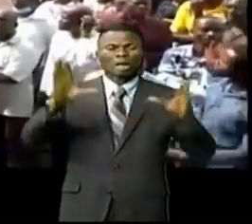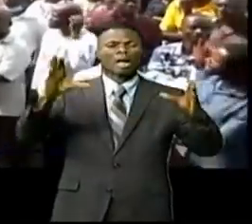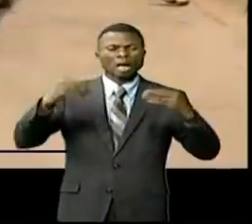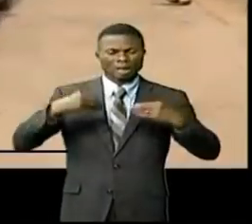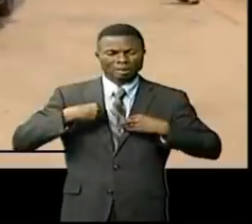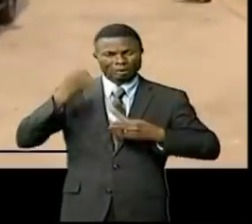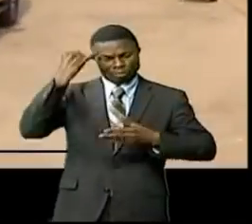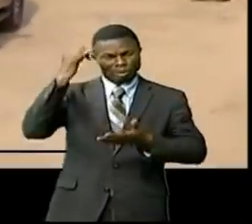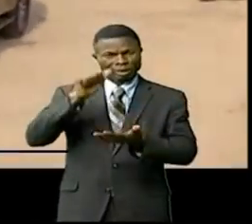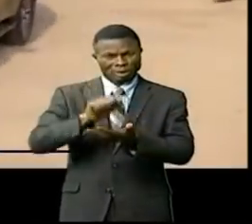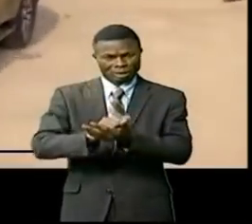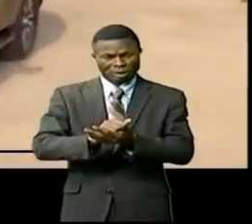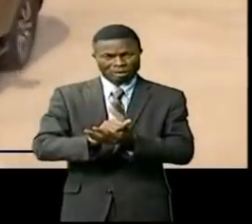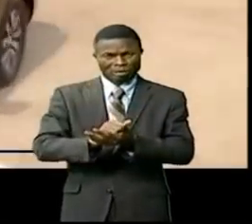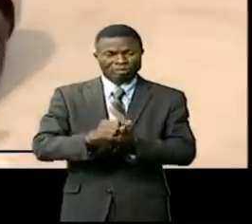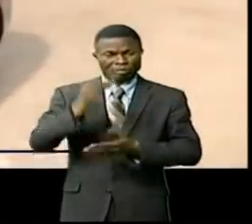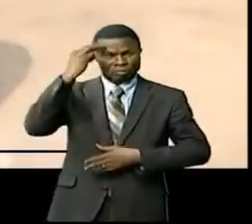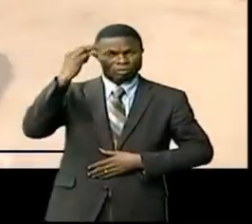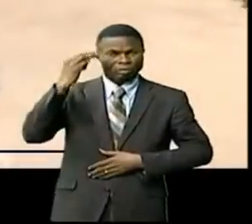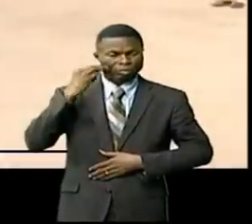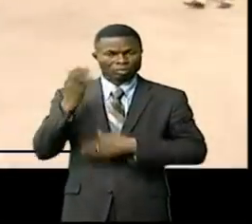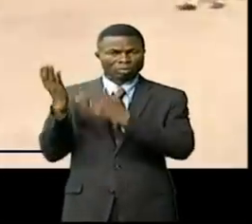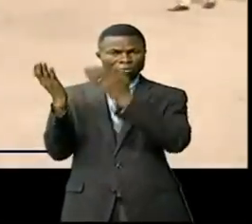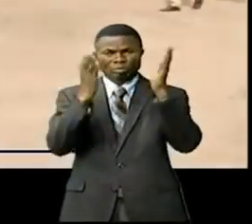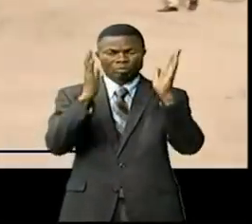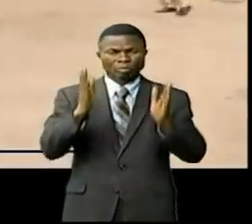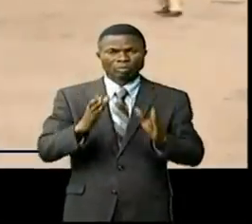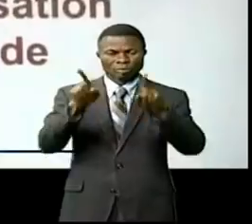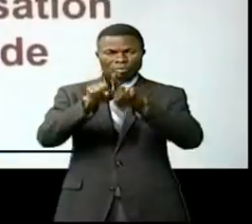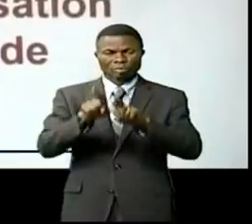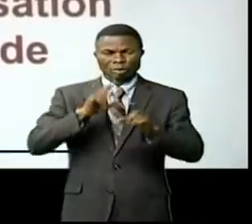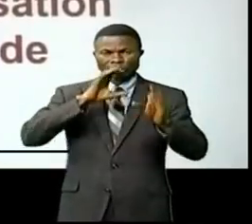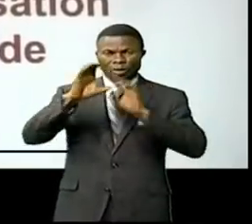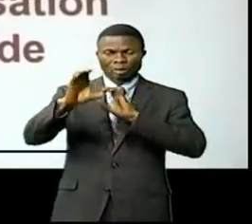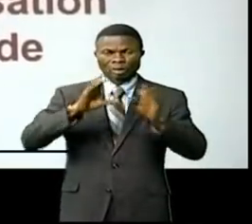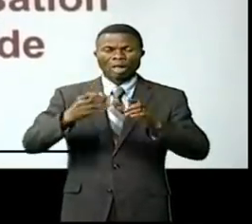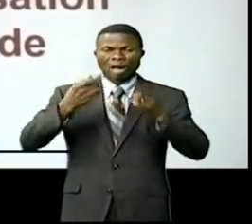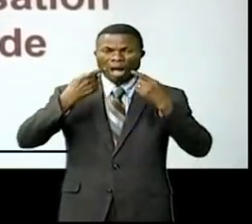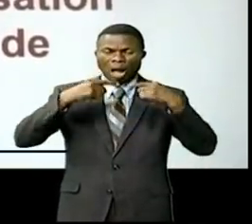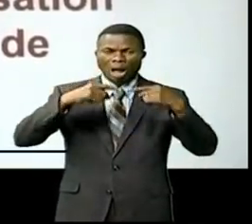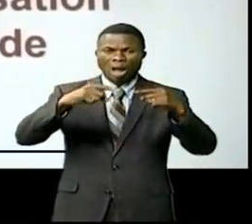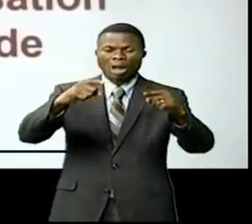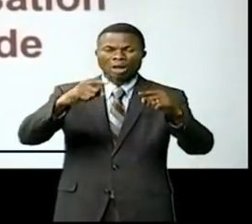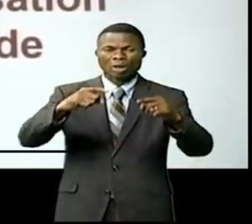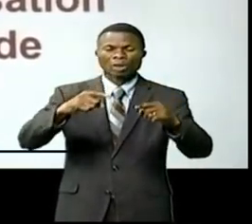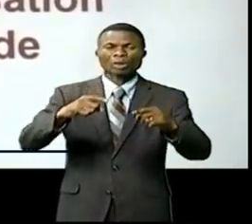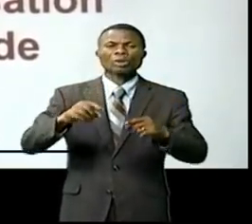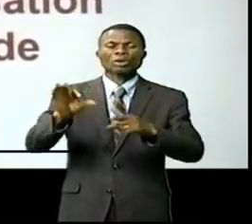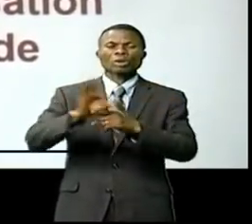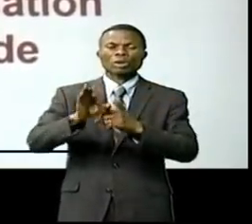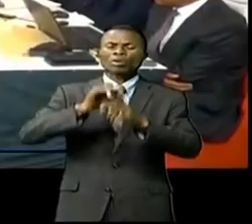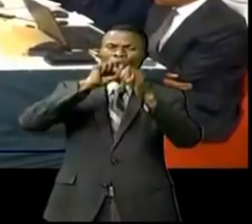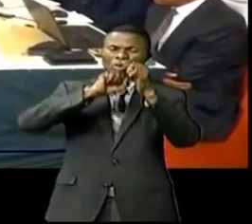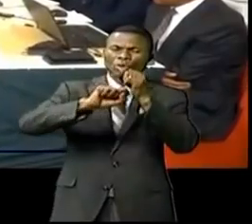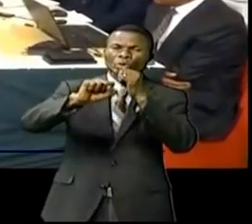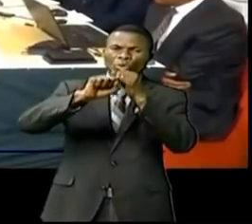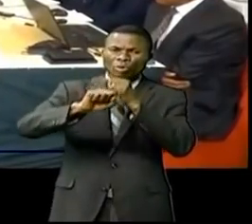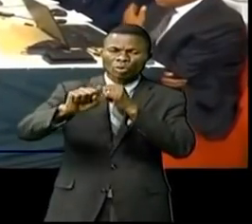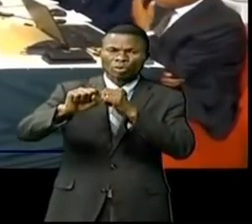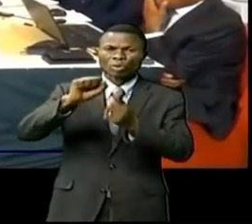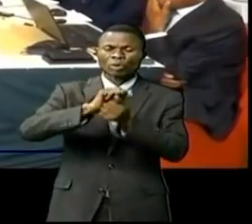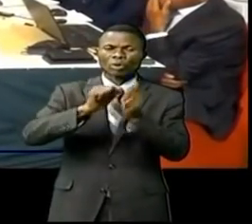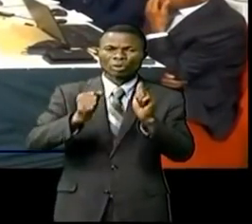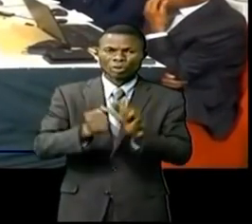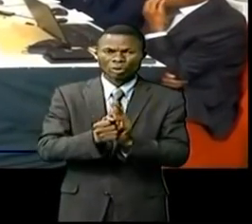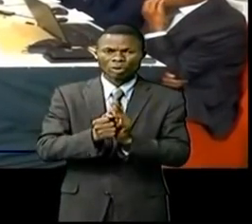l'ex-ONATRA. Par ailleurs, le ministre de Transport et Voies de Communication a lancé la session de sensibilisation sur l'audit